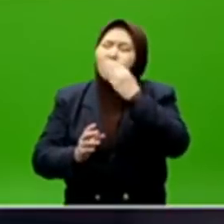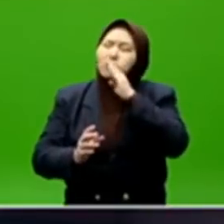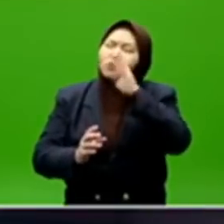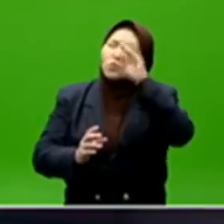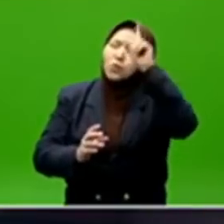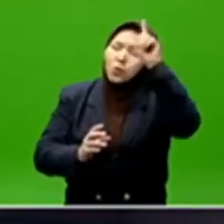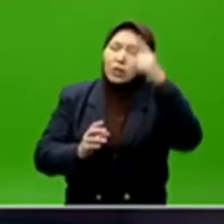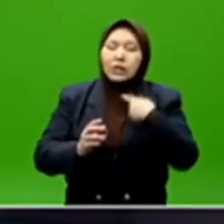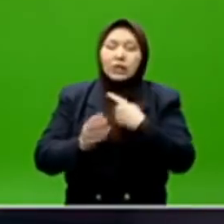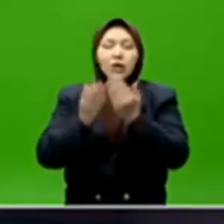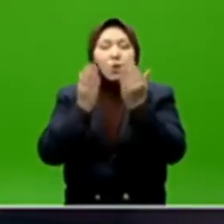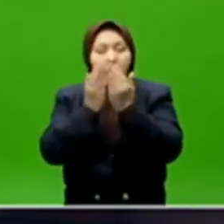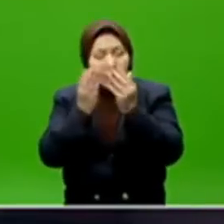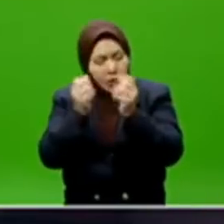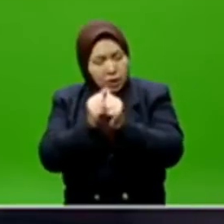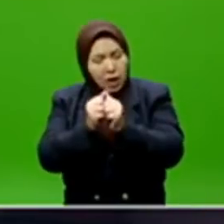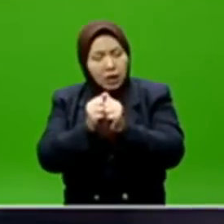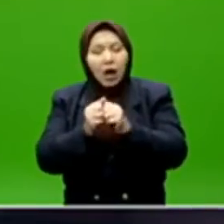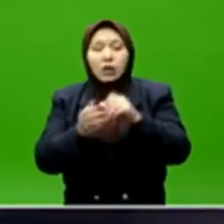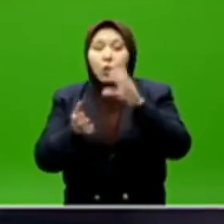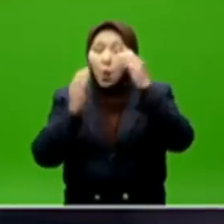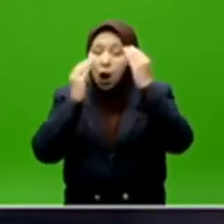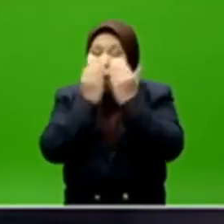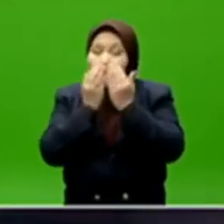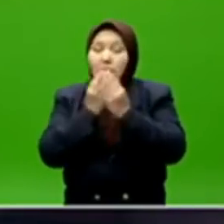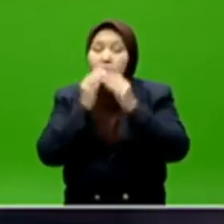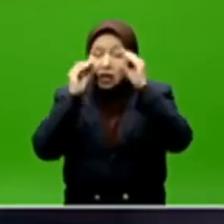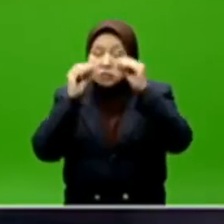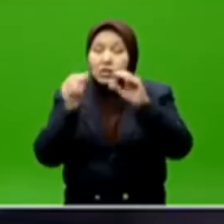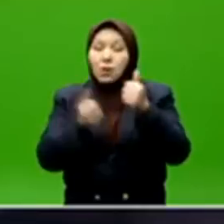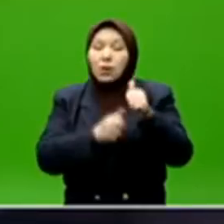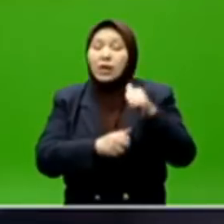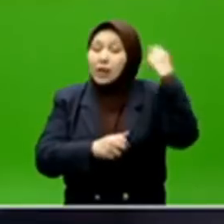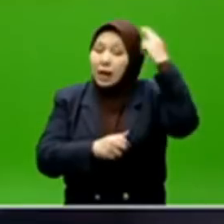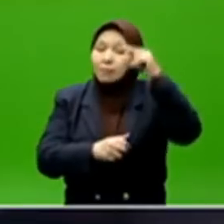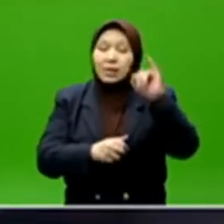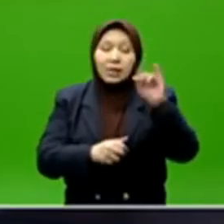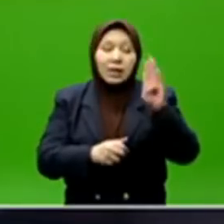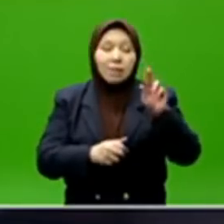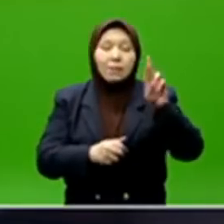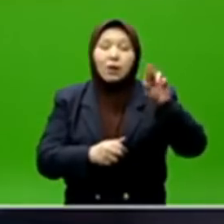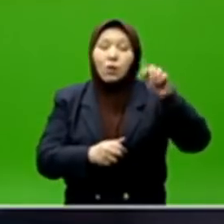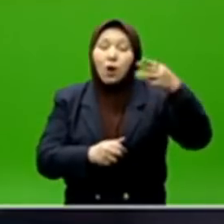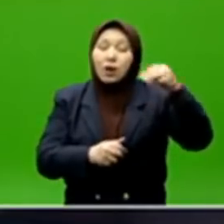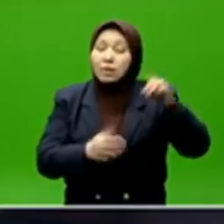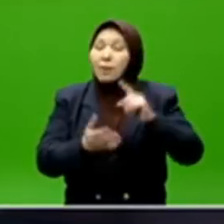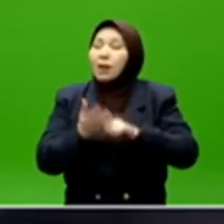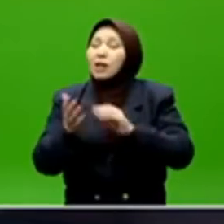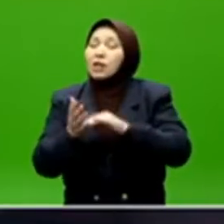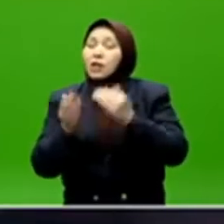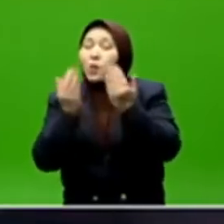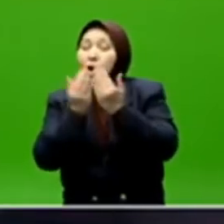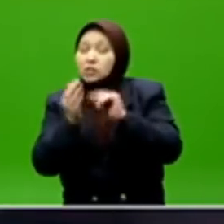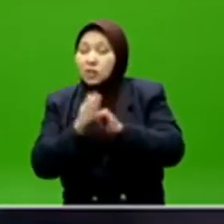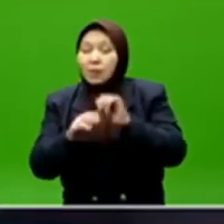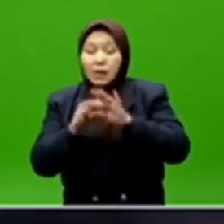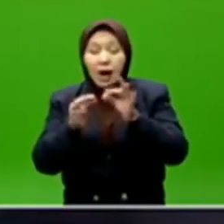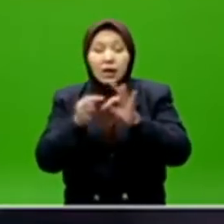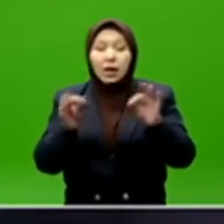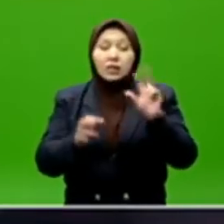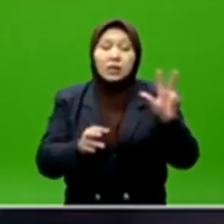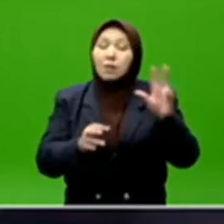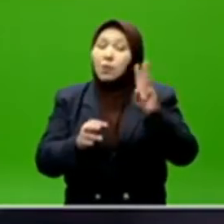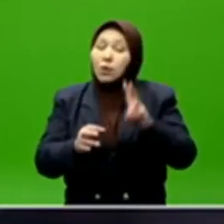kita berdoa dengan doa yang diajar oleh Nabi Ibrahim. Apa lagi doanya? Kata Nabi Ibrahim pada ayat 36, ya